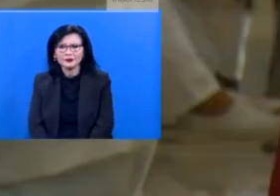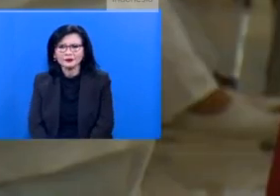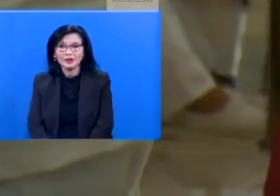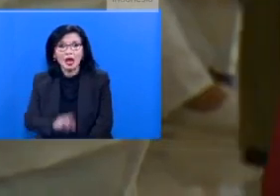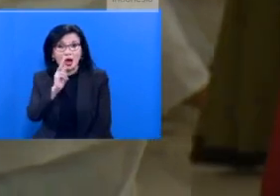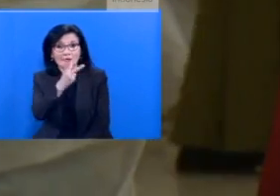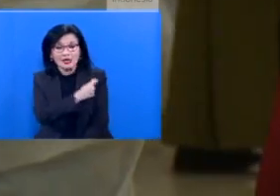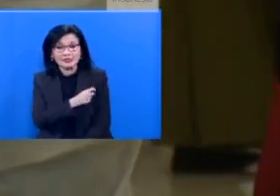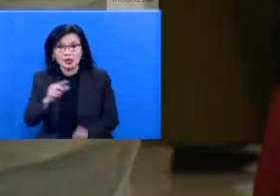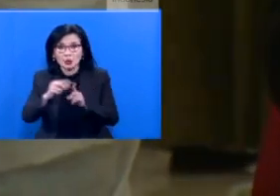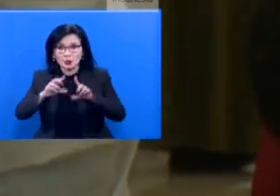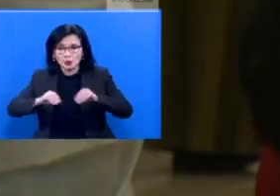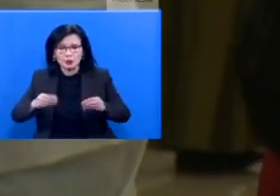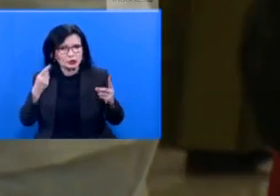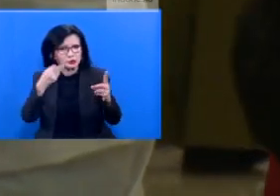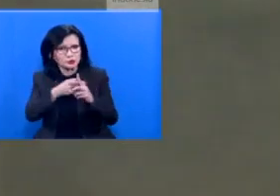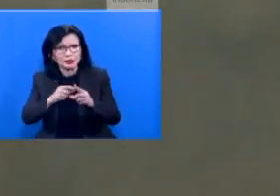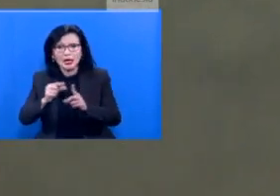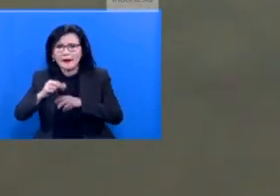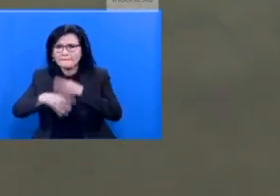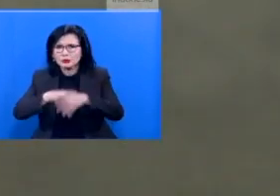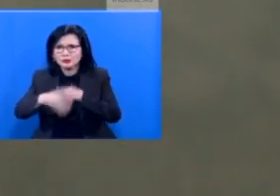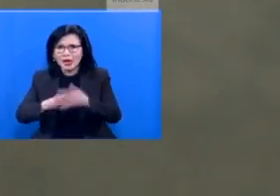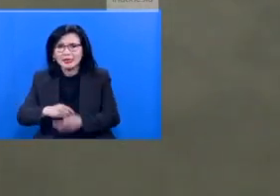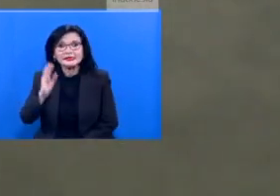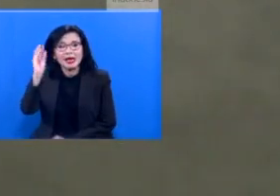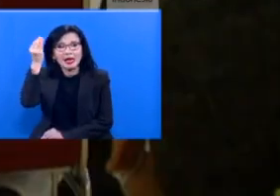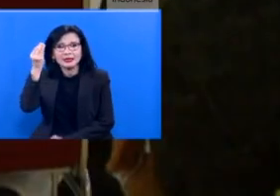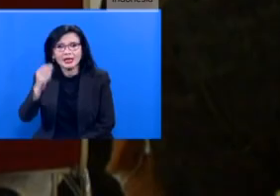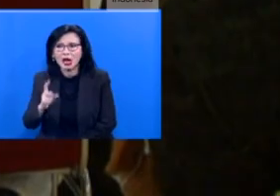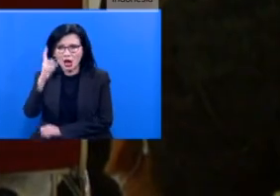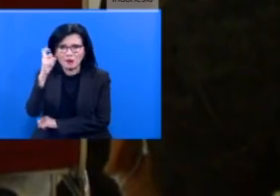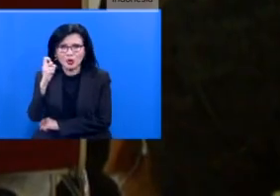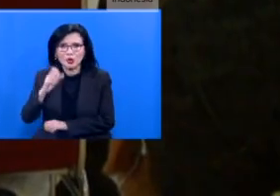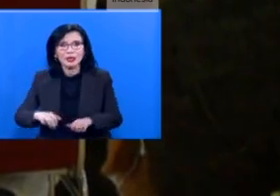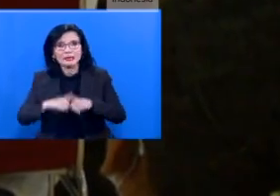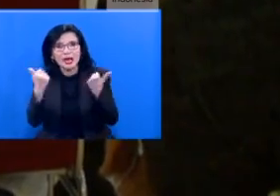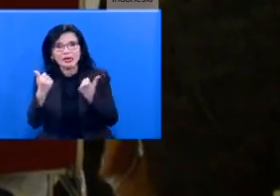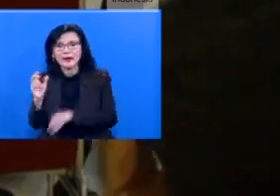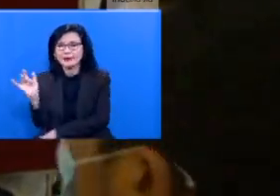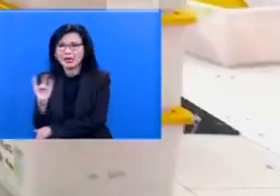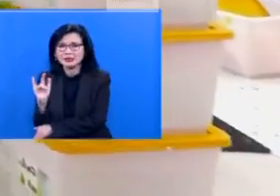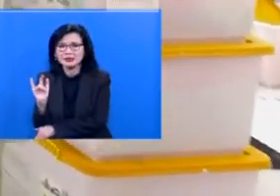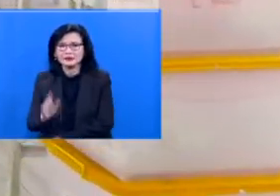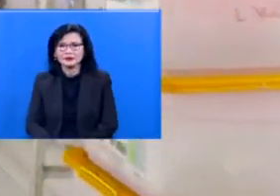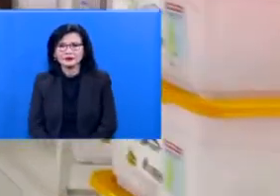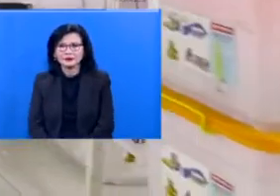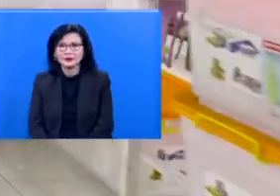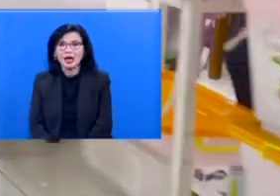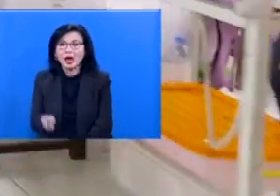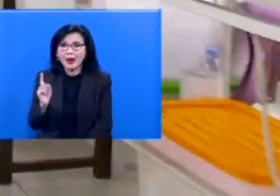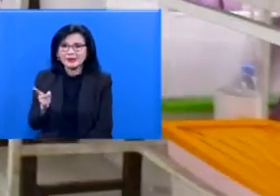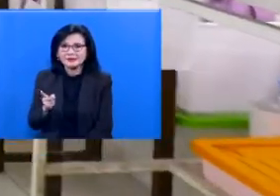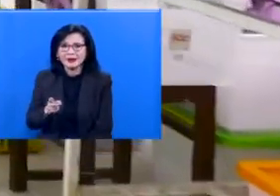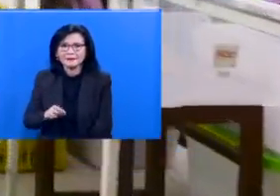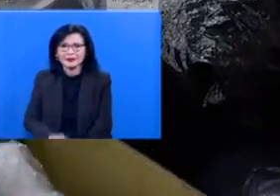Vaksin gotong royong juga ditujukan bagi perusahaan yang berada di Jakarta, Bogor, Tangerang, dan Bekasi. Karena di